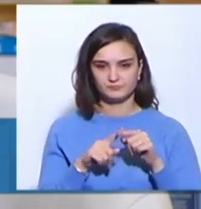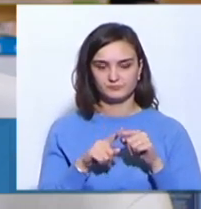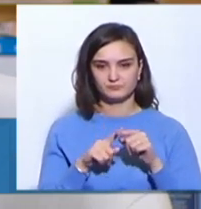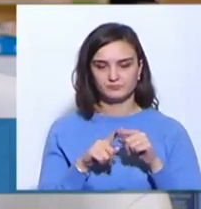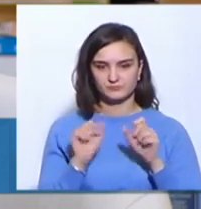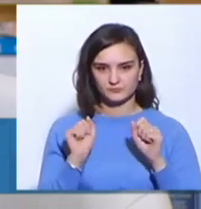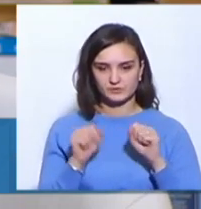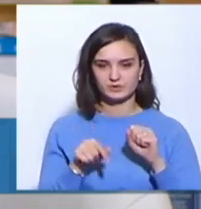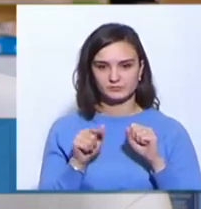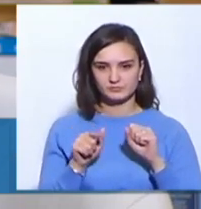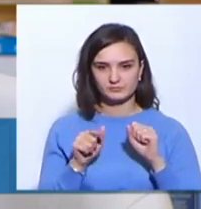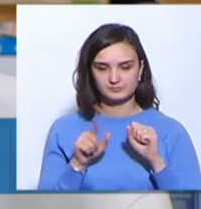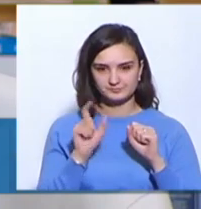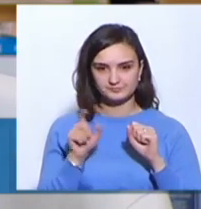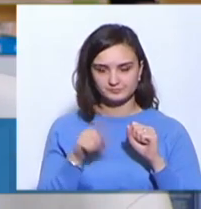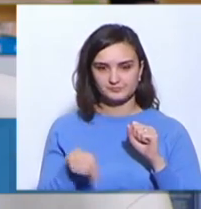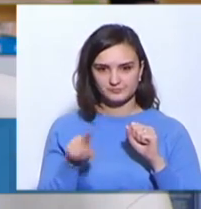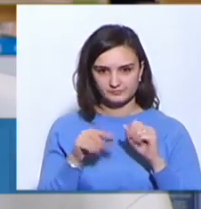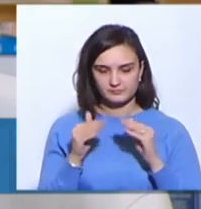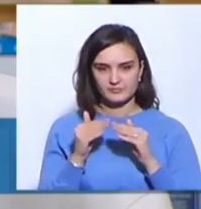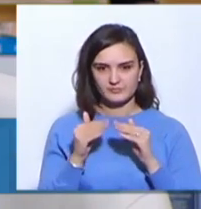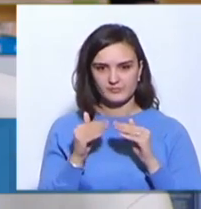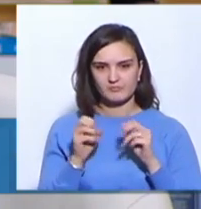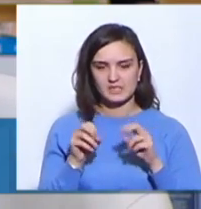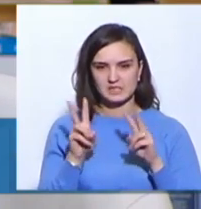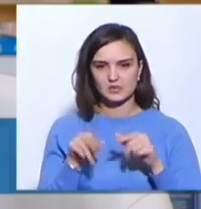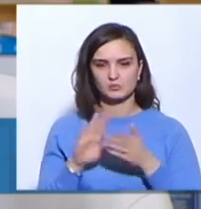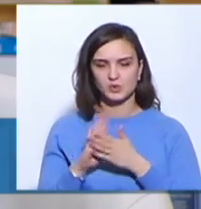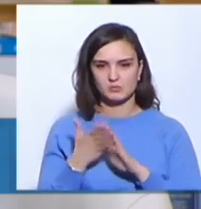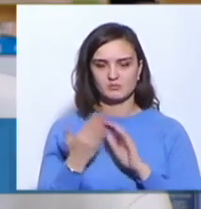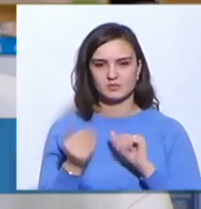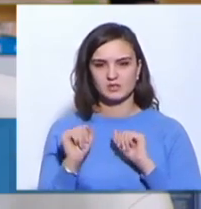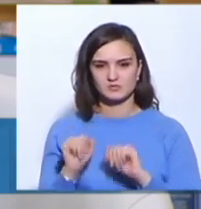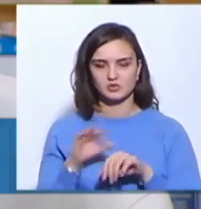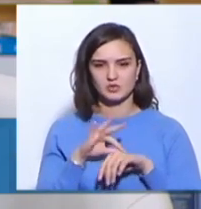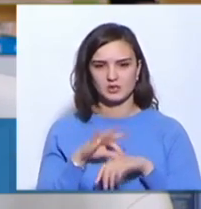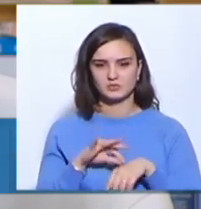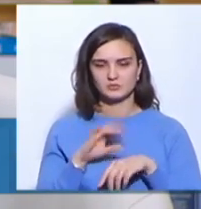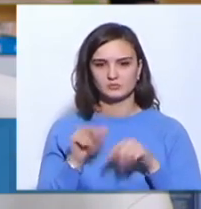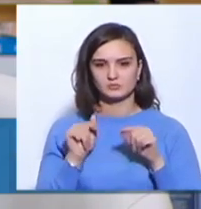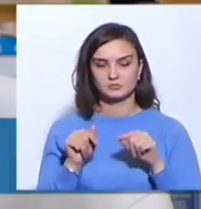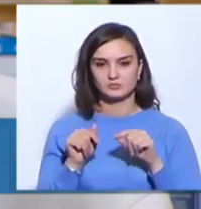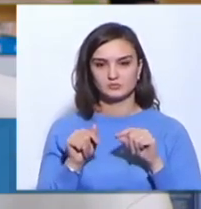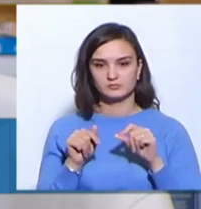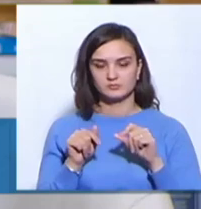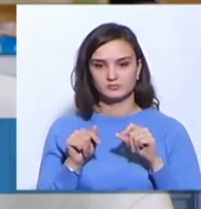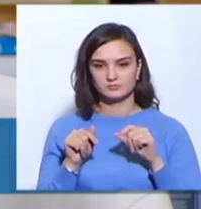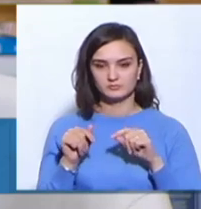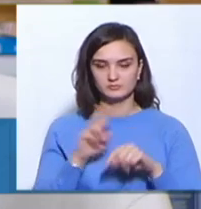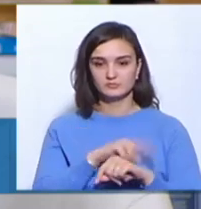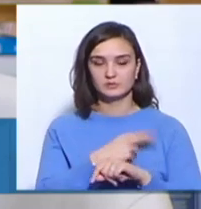შეუძლია წაიღოს ადამიანის სახლში, ის სპეციალური პირობების დაცვით ჩაატაროს და დააბრუნოს